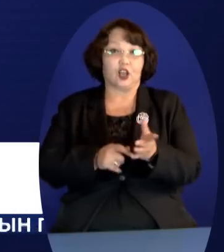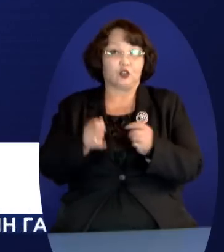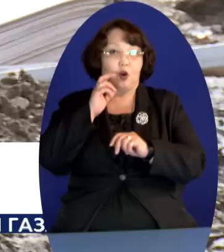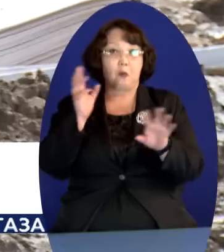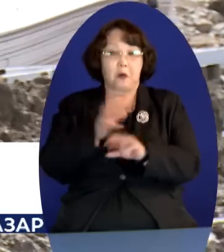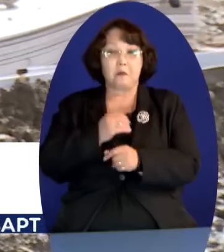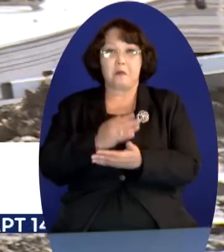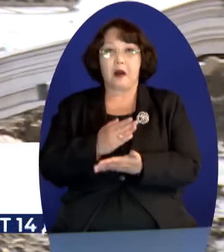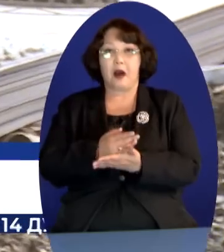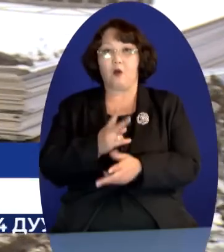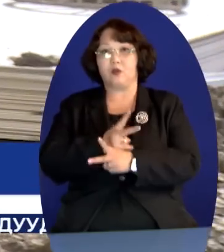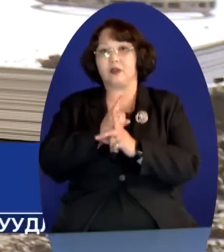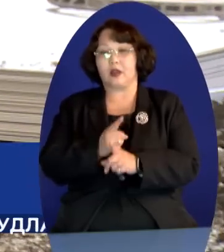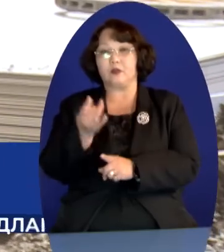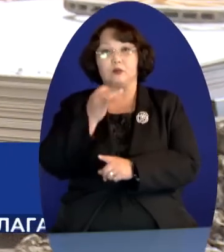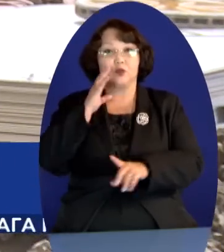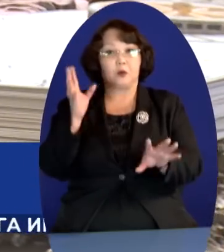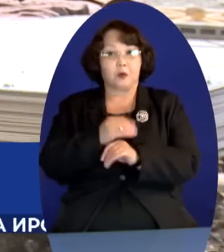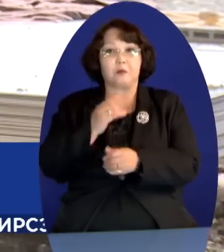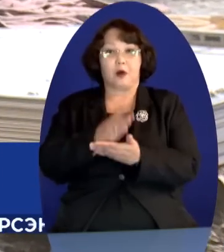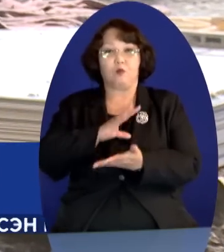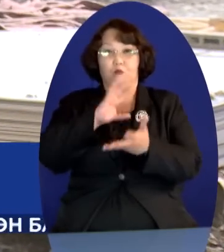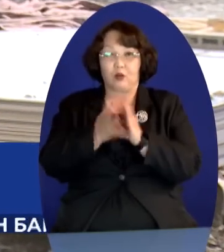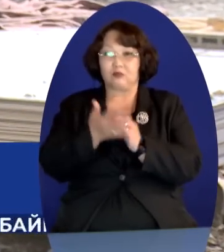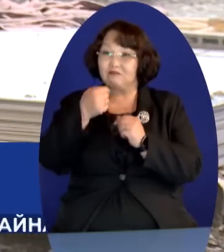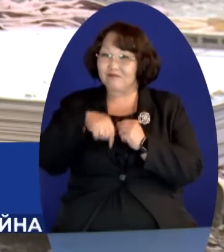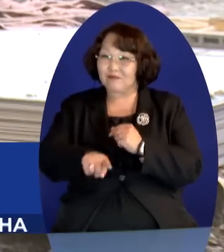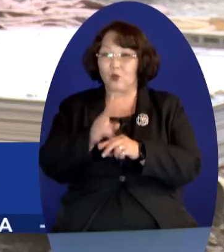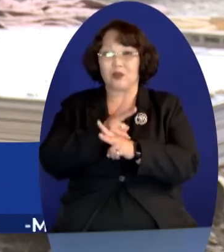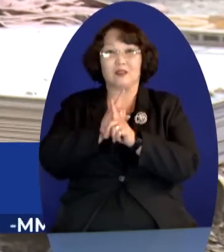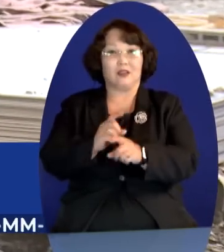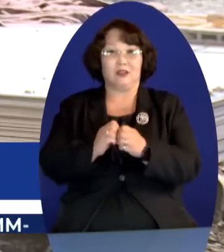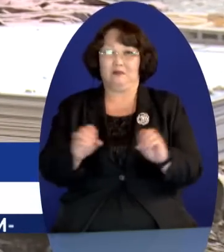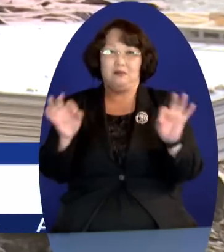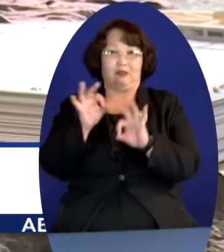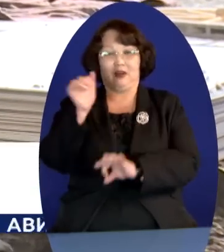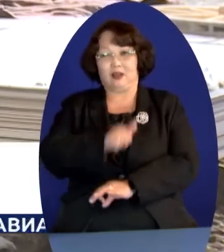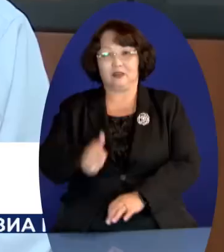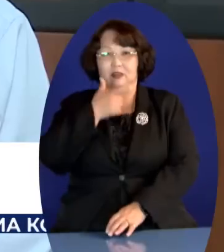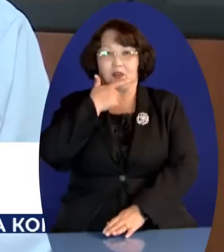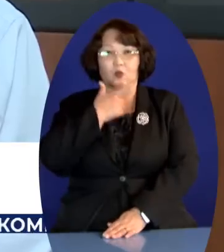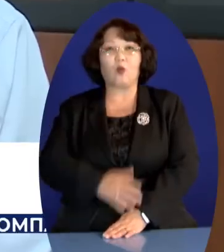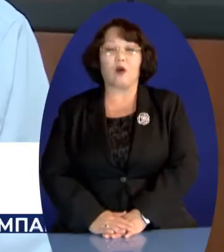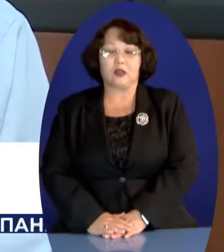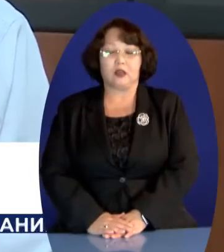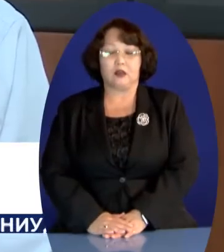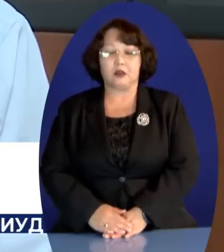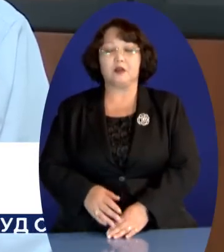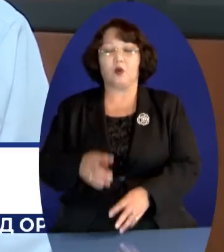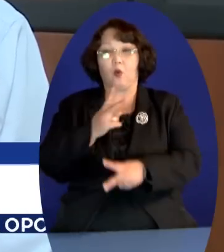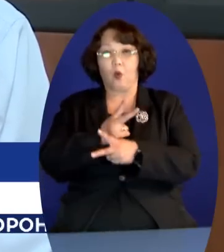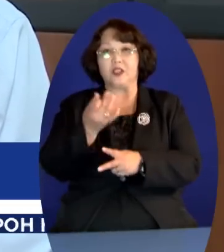юм байна. Хуулинд ийм зохицуулт байдаг хэдий ч хэрэгжилт нь хангалтгүй байна гэдгийг хэлж байна. За хуулийн ийм залт